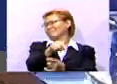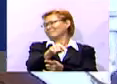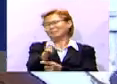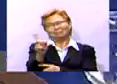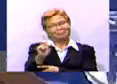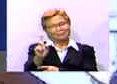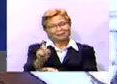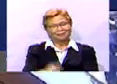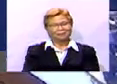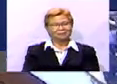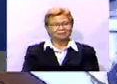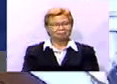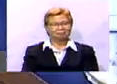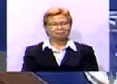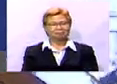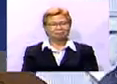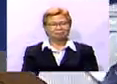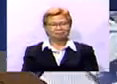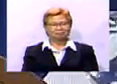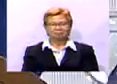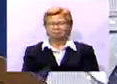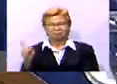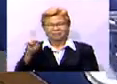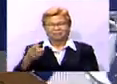Jangan pernah mengajukan calon-calon yang mereka